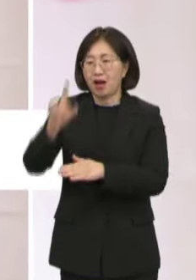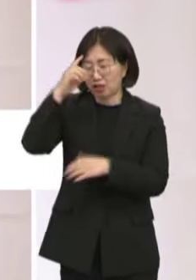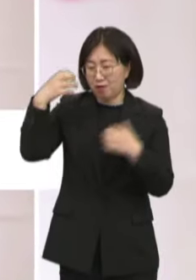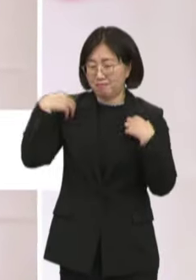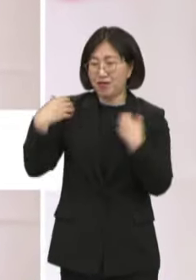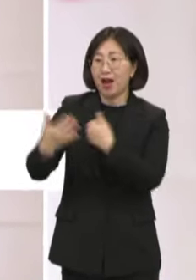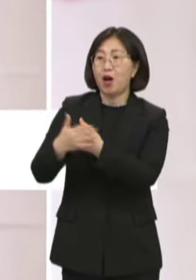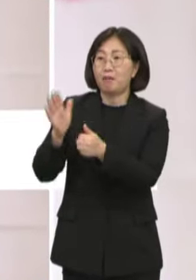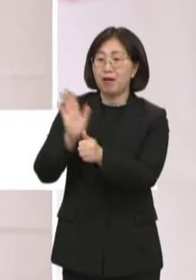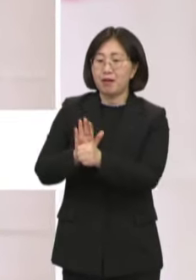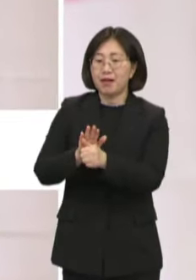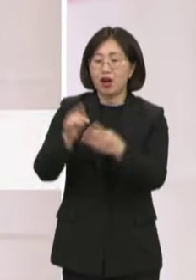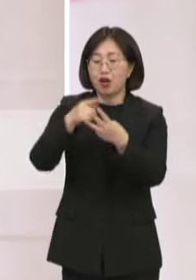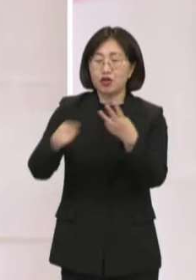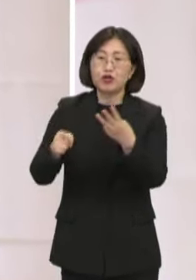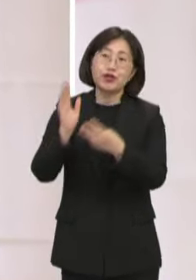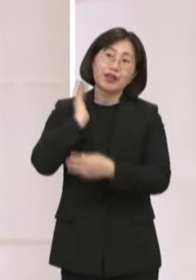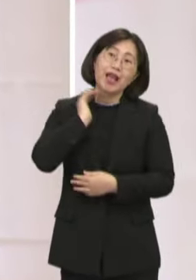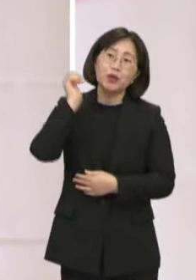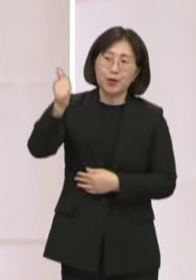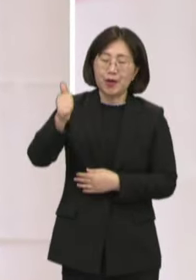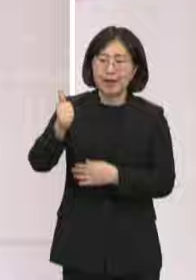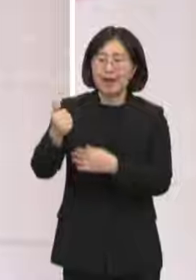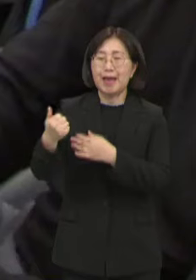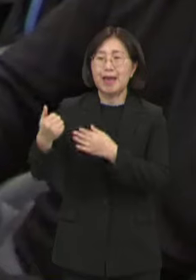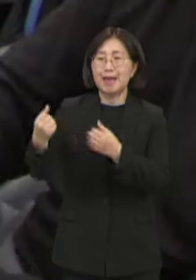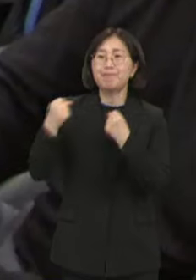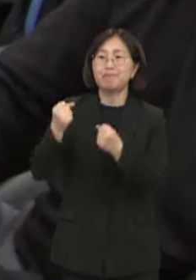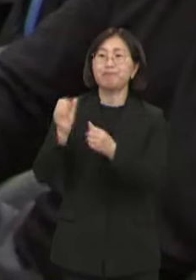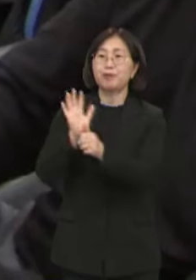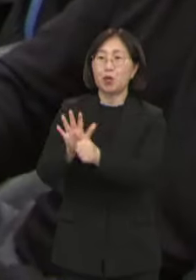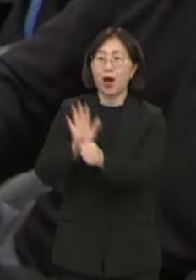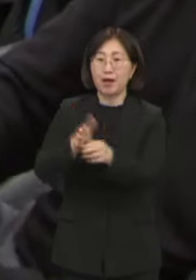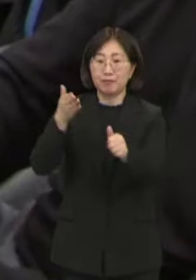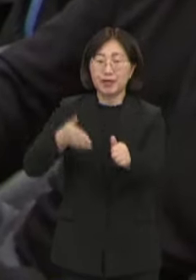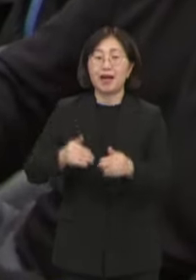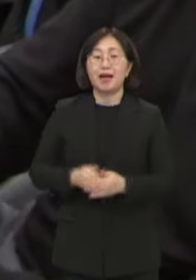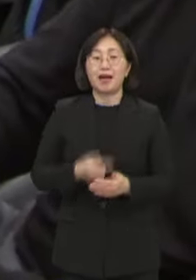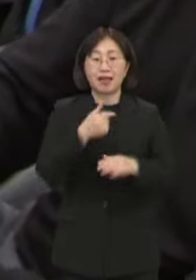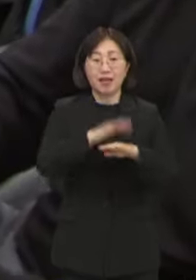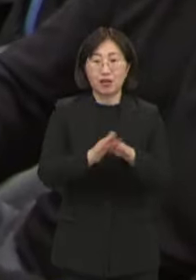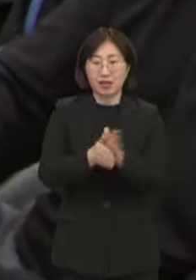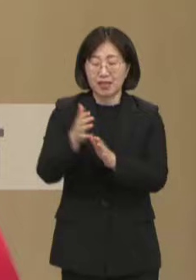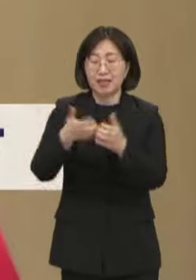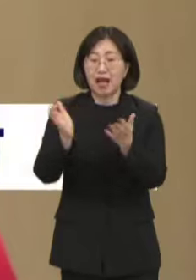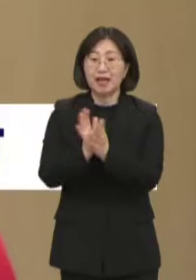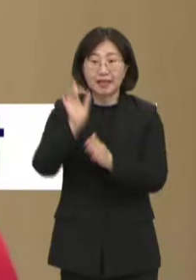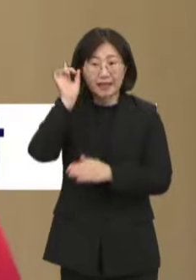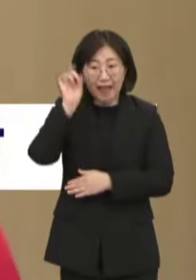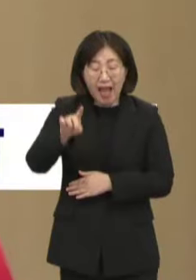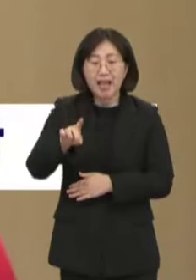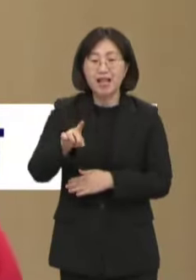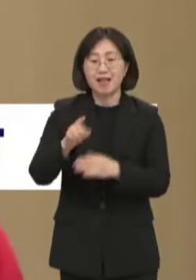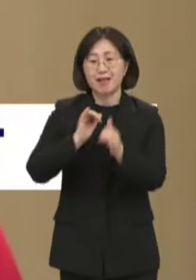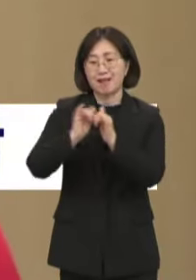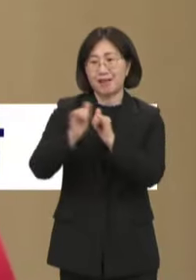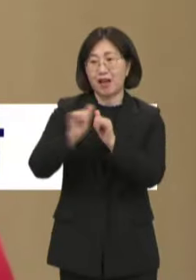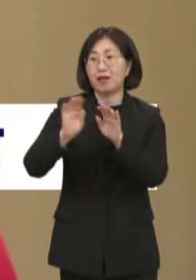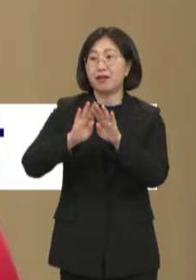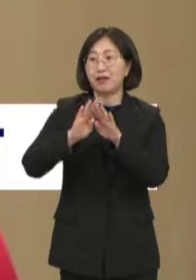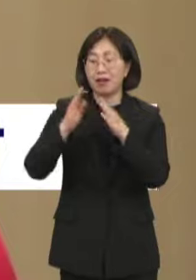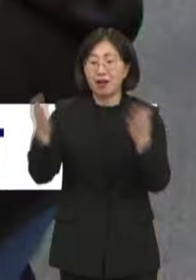위해서 윤석열 정권에 힘을 실어줄 것을 당부했습니다. 대전시당은 내일 대전선거대책위원회 공동기자회견을